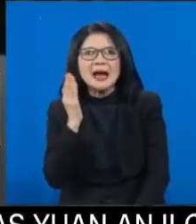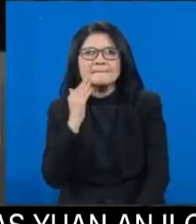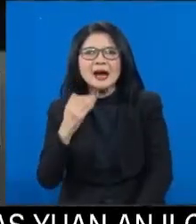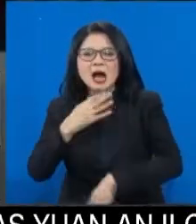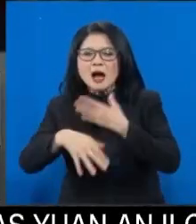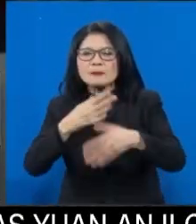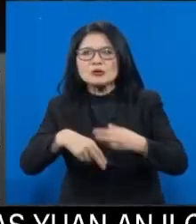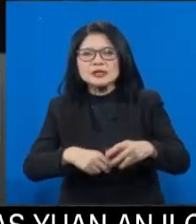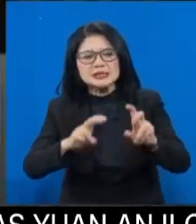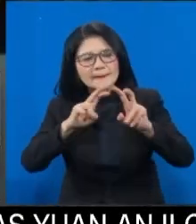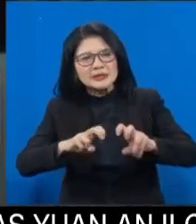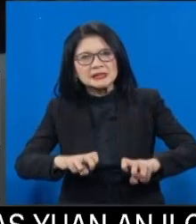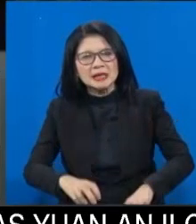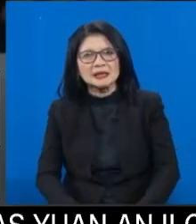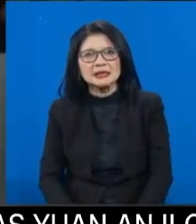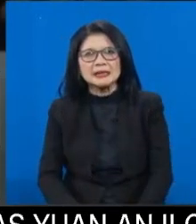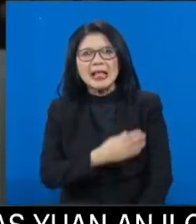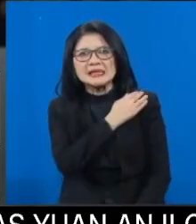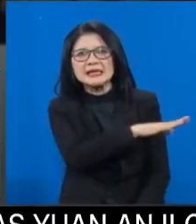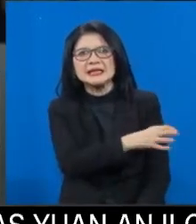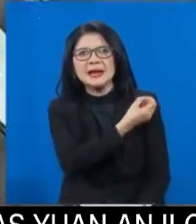yang menjerat Jenderal Bintang 2 tersebut.